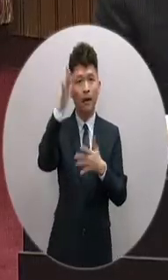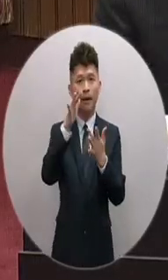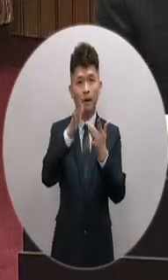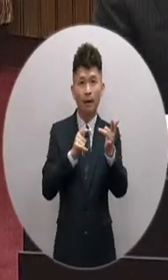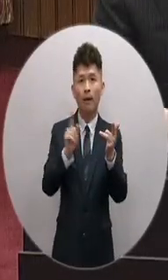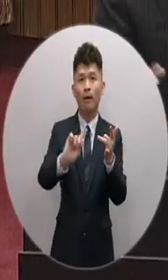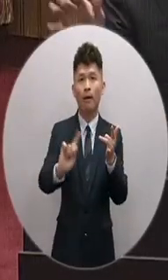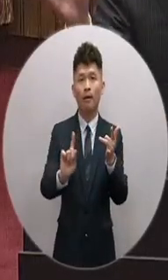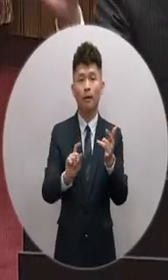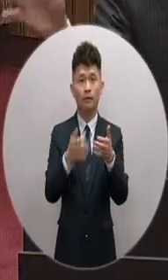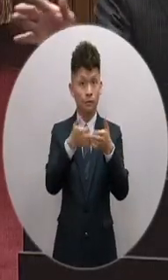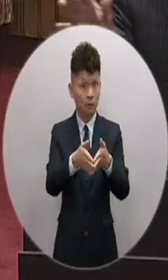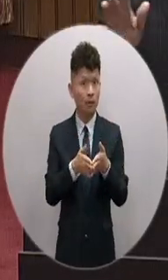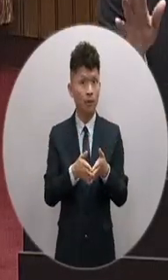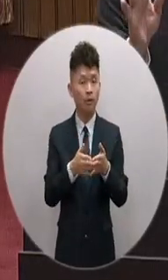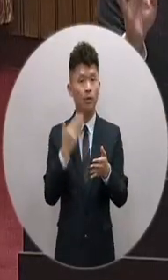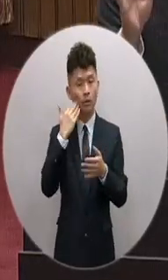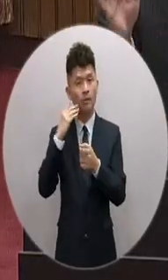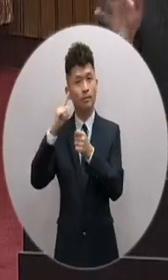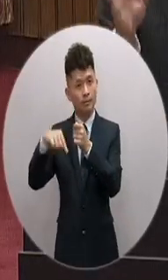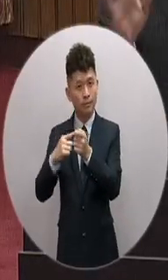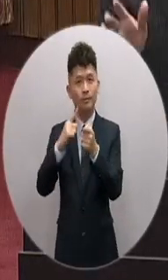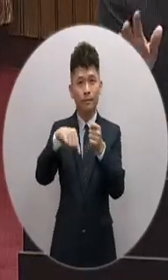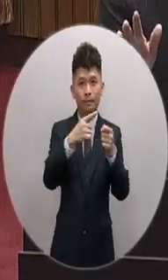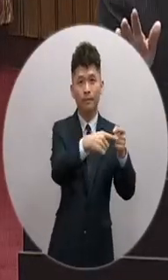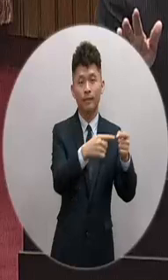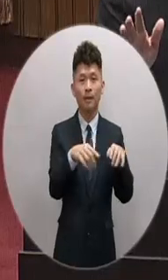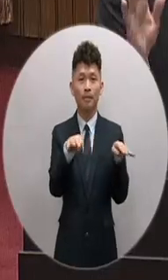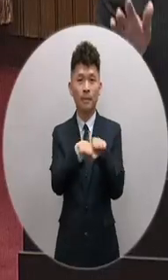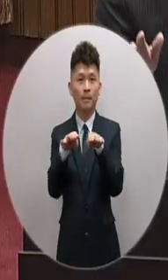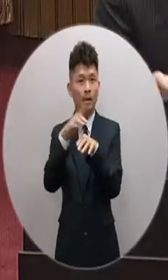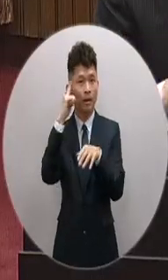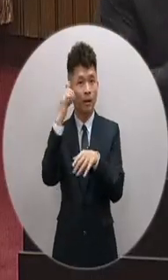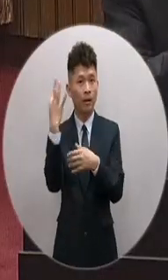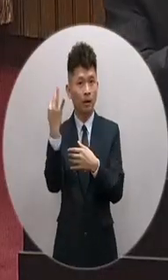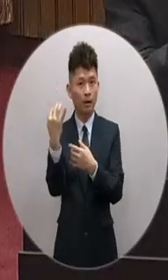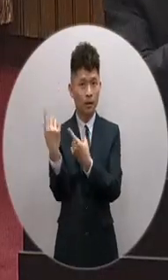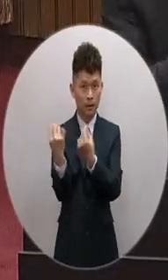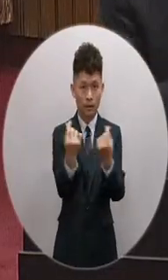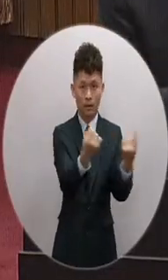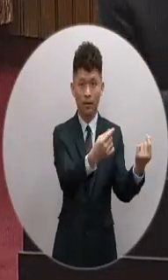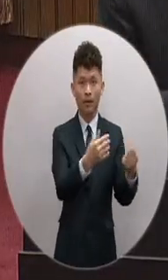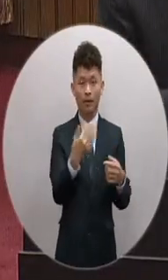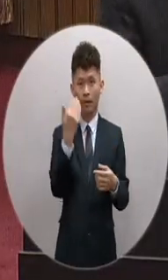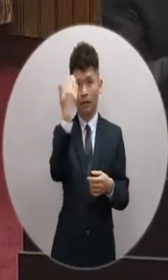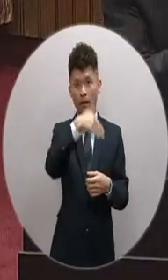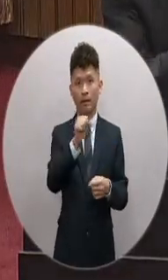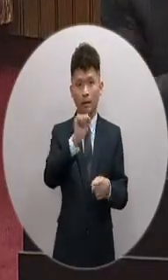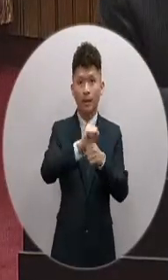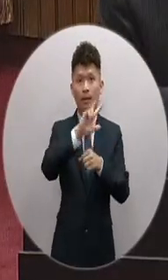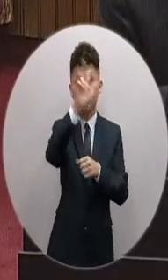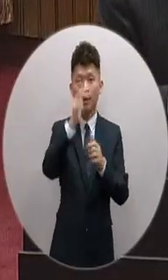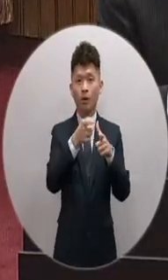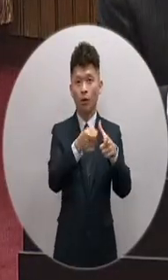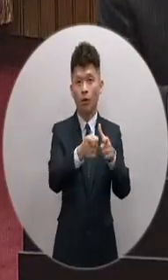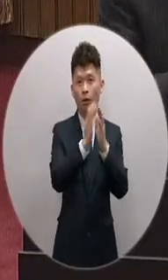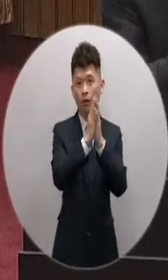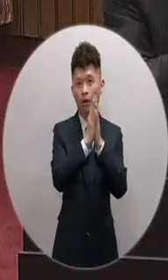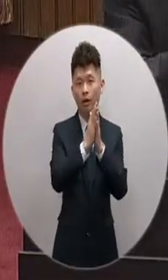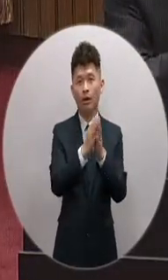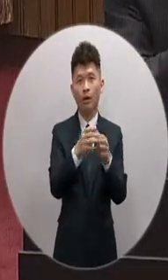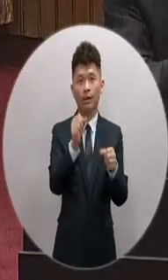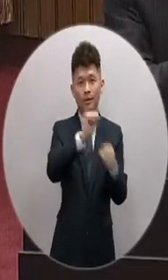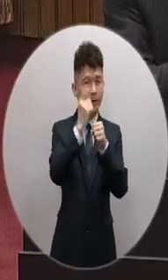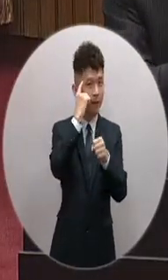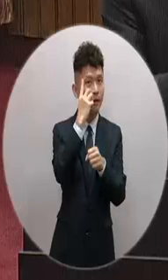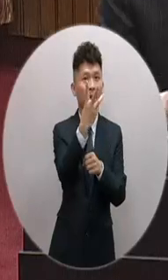很关键的，你若讲每年拢休一样的天数，大概没问题。他多休了天公生加三天啦， 对啦， 啊，就